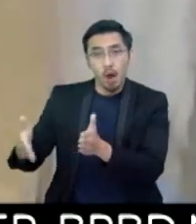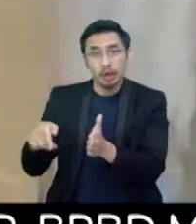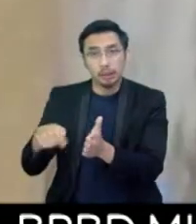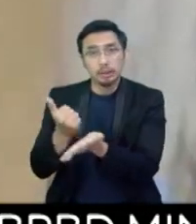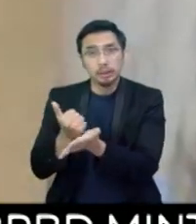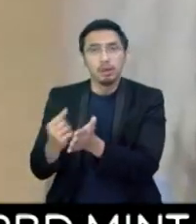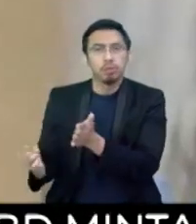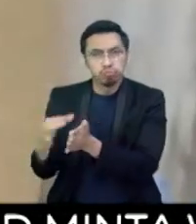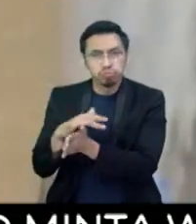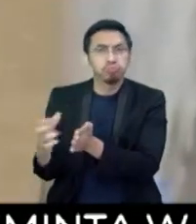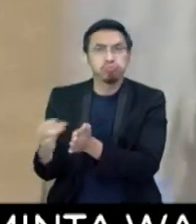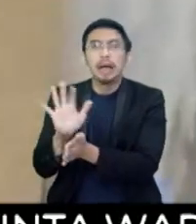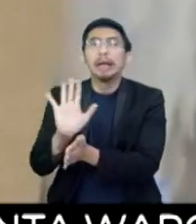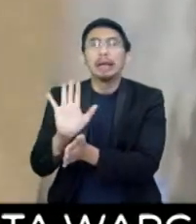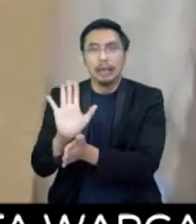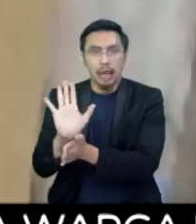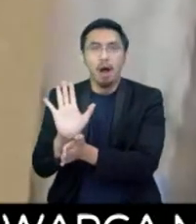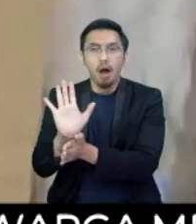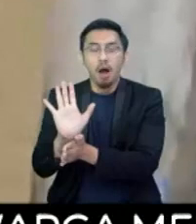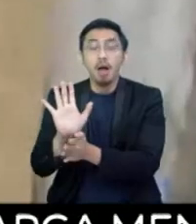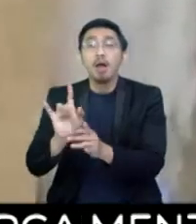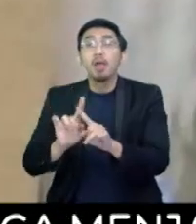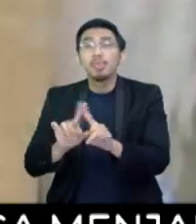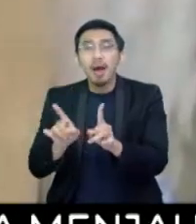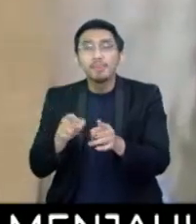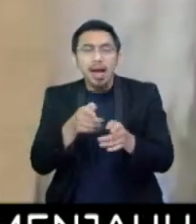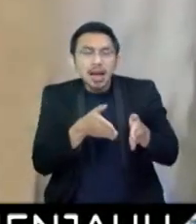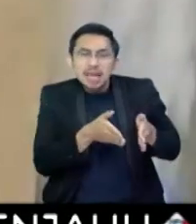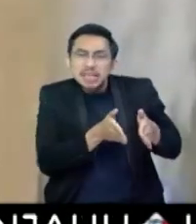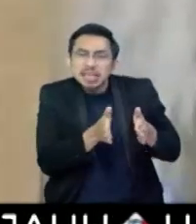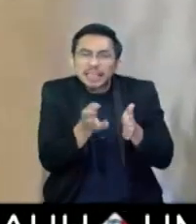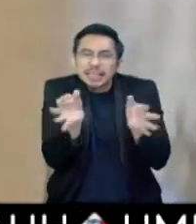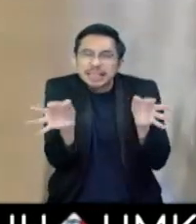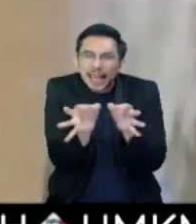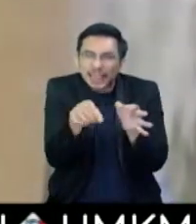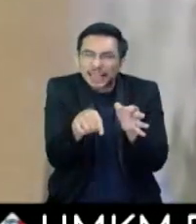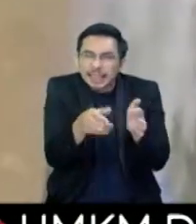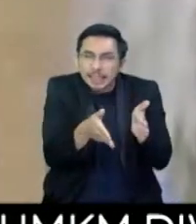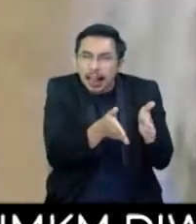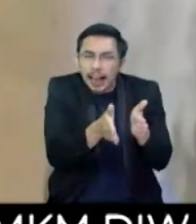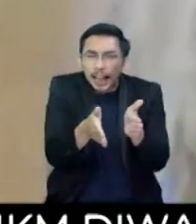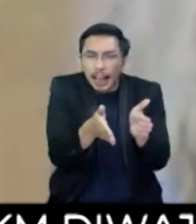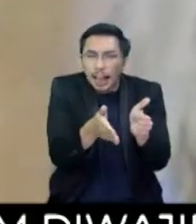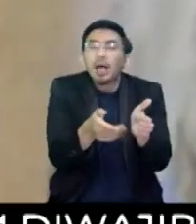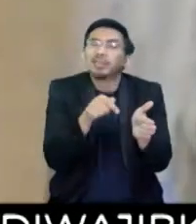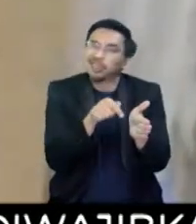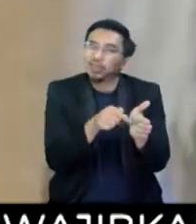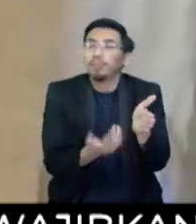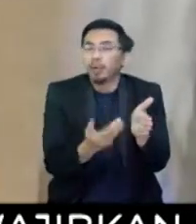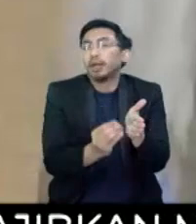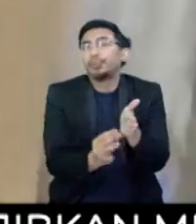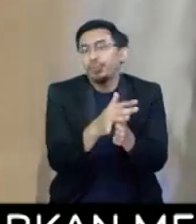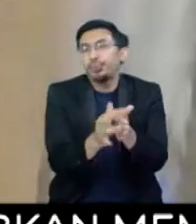Banyu Biru, desa Banyu Biru masih Kecamatan Labuan juga. Jadi dimungkinkan Ciputun Agung, sungai Ciputun Agung tidak banjir,